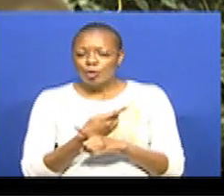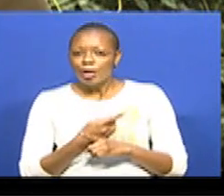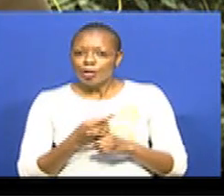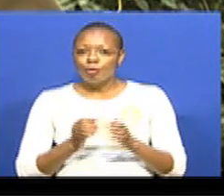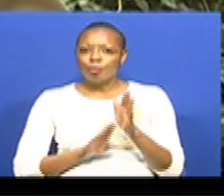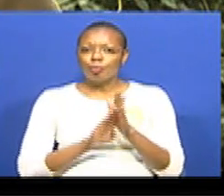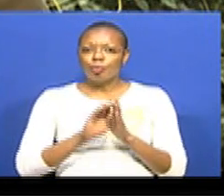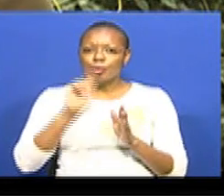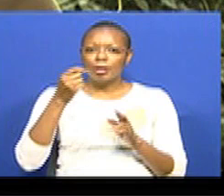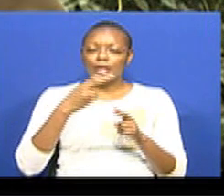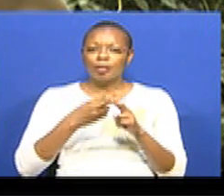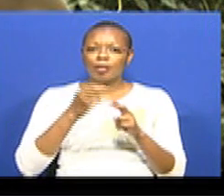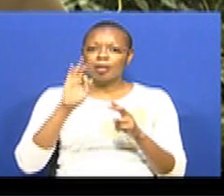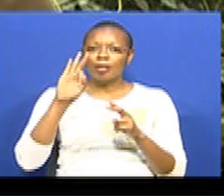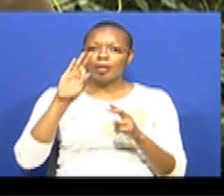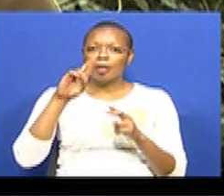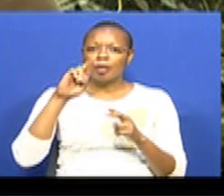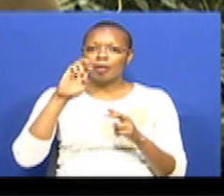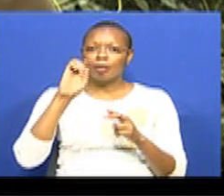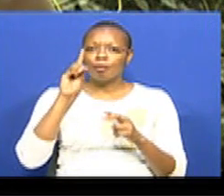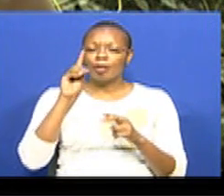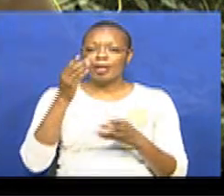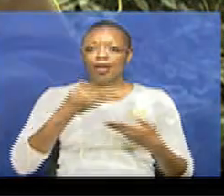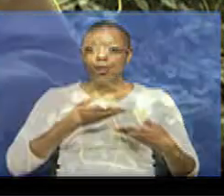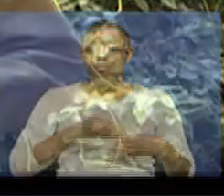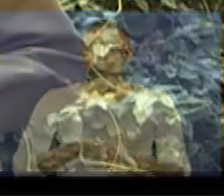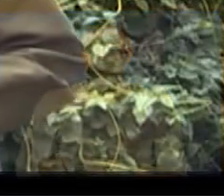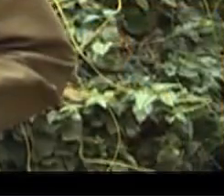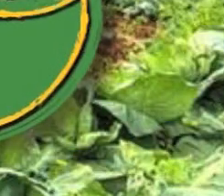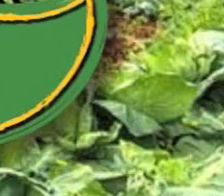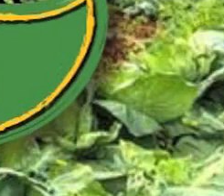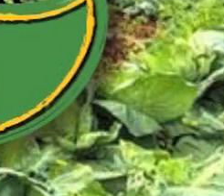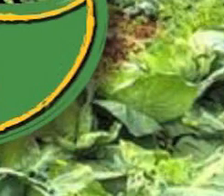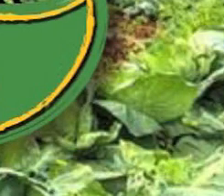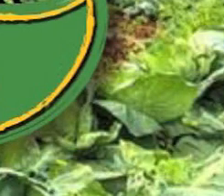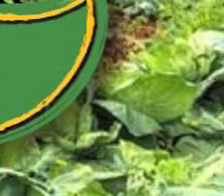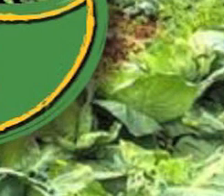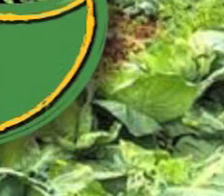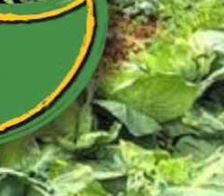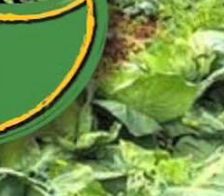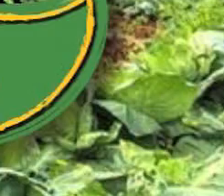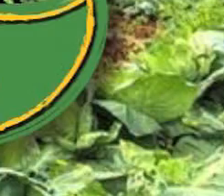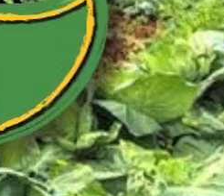tukijenga taifa letu. Kama desturi, mimi ni wako Fredrick Mbatha. Karibu.